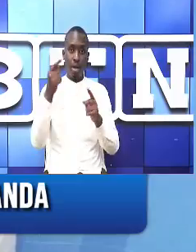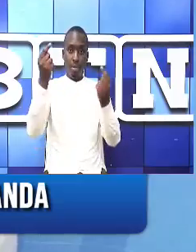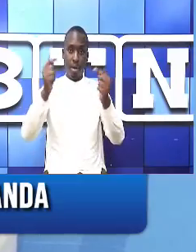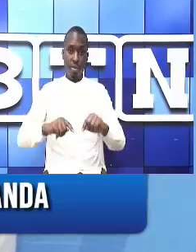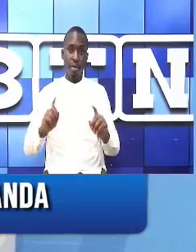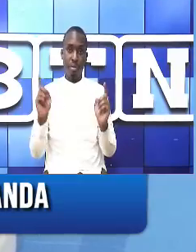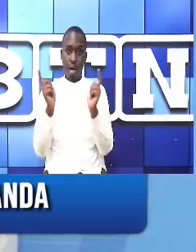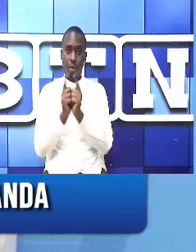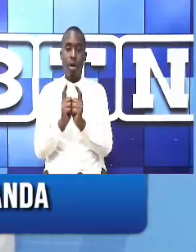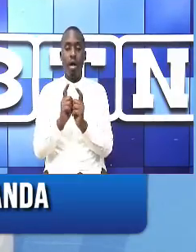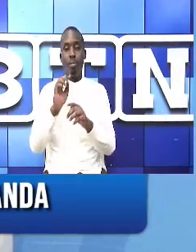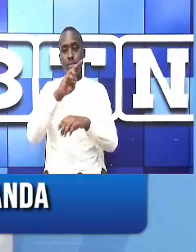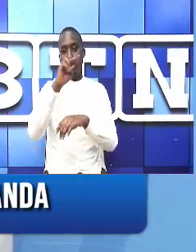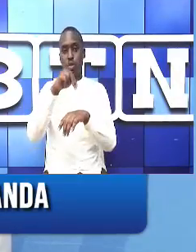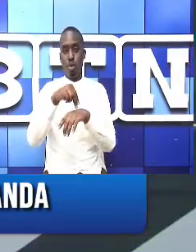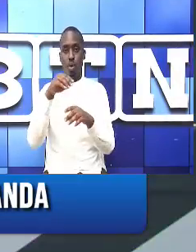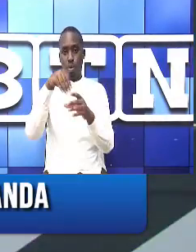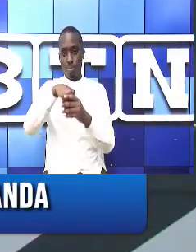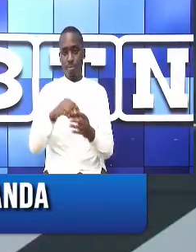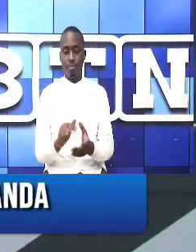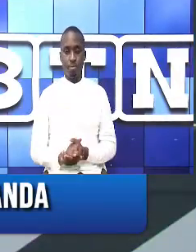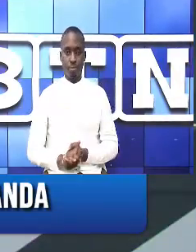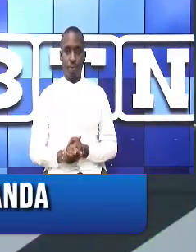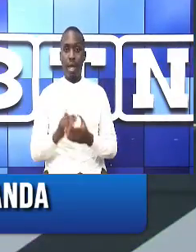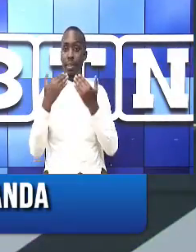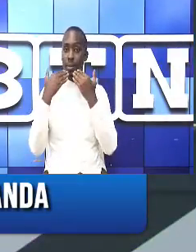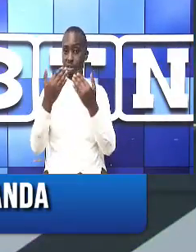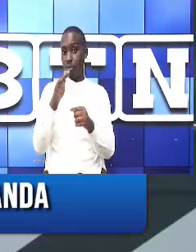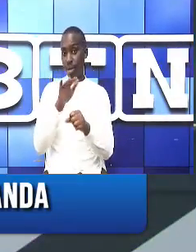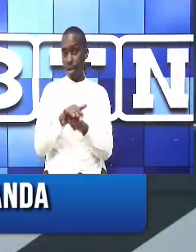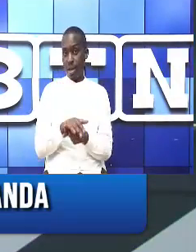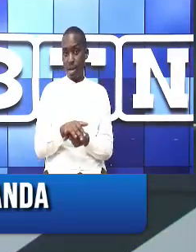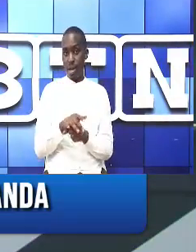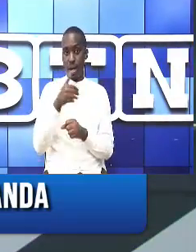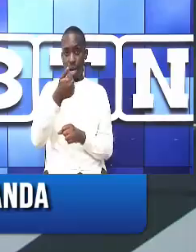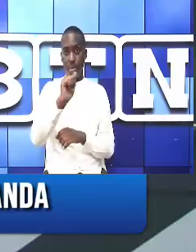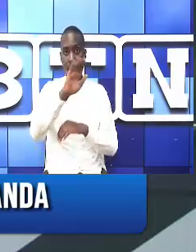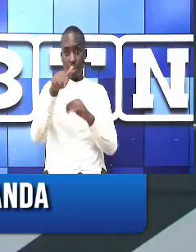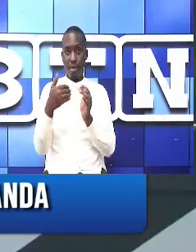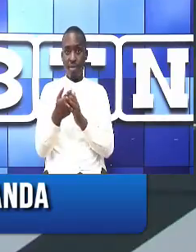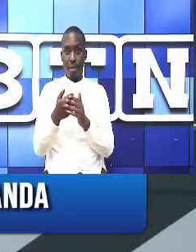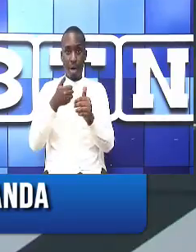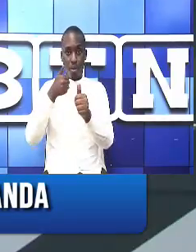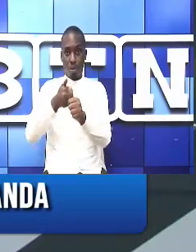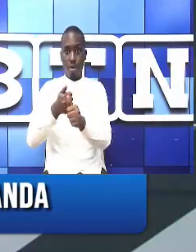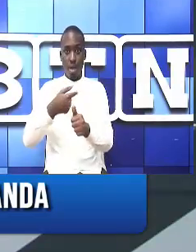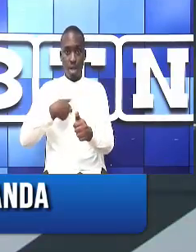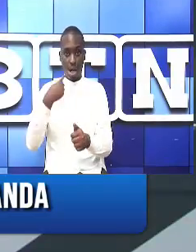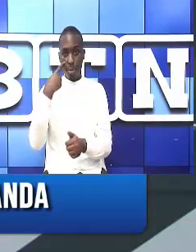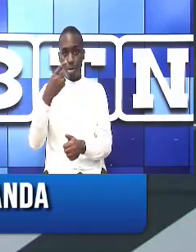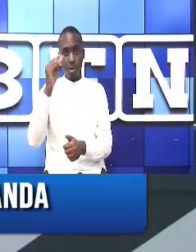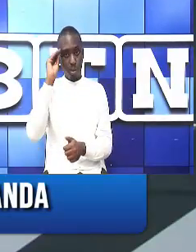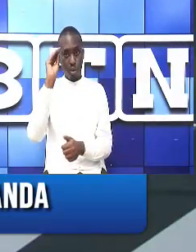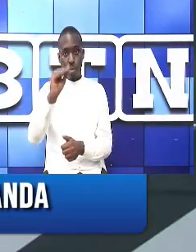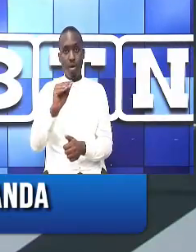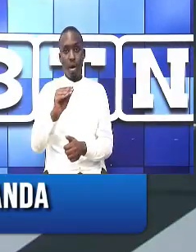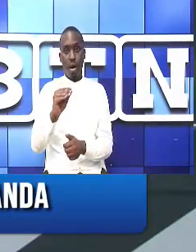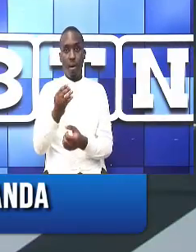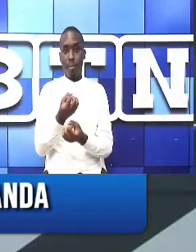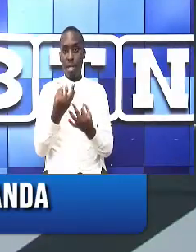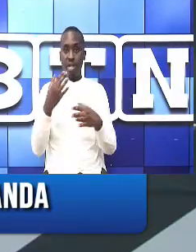bikagira ihuriro rya nijoro ngayo nguko ndabashimiye cyane namwe mwese mwadukurikiye nagiye mbona ubutumwa bwinshi